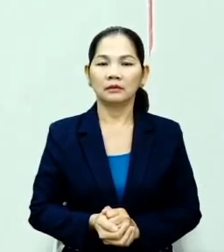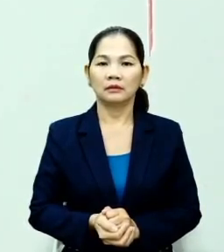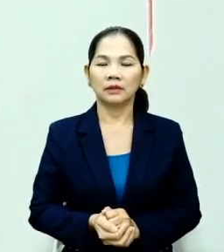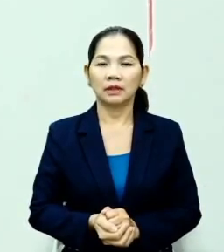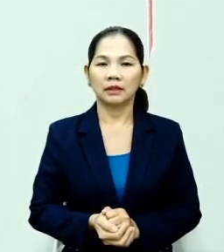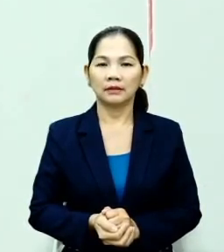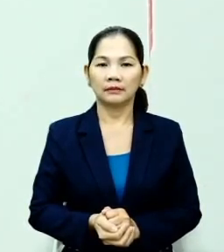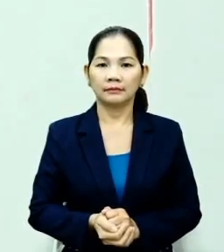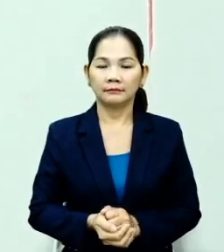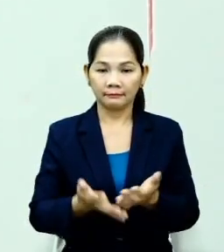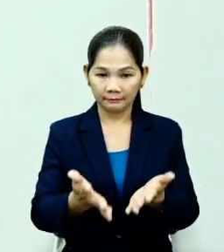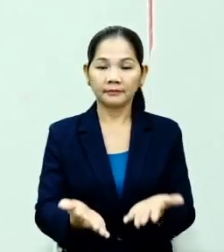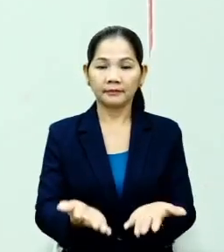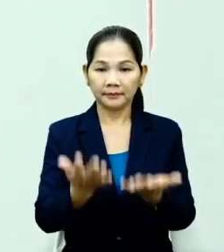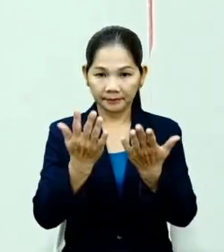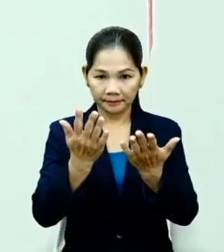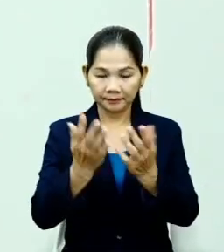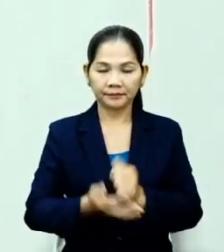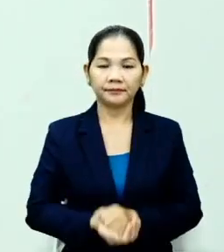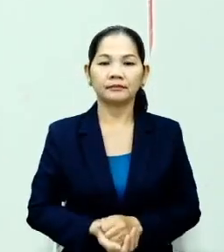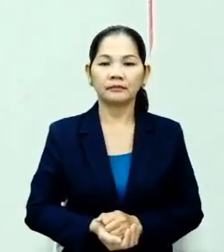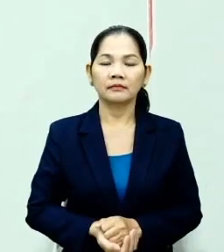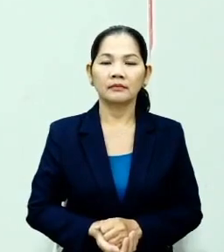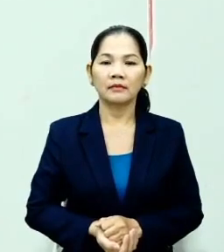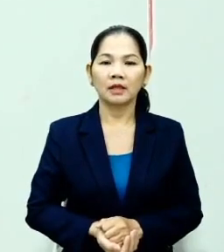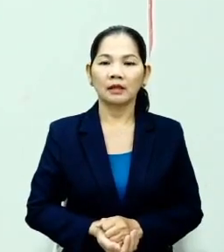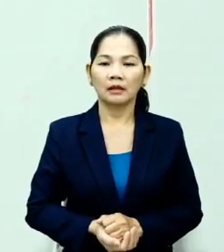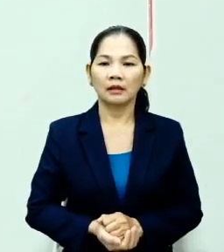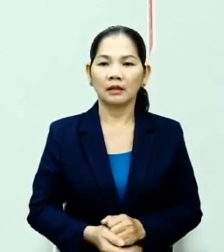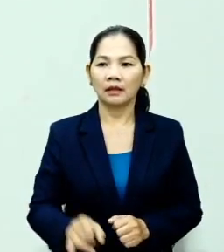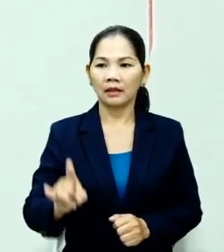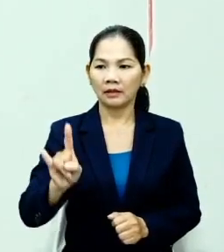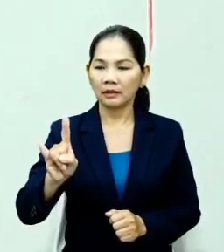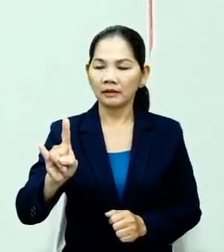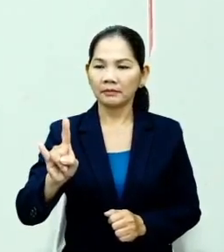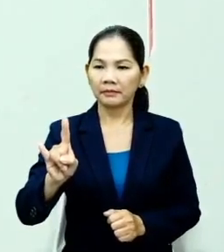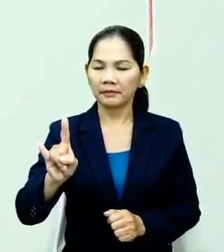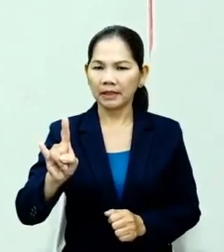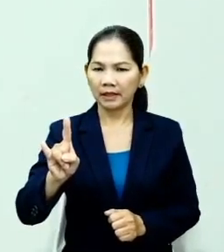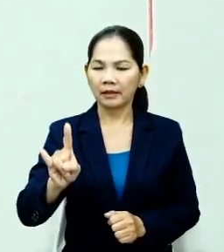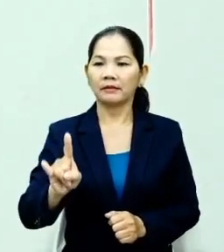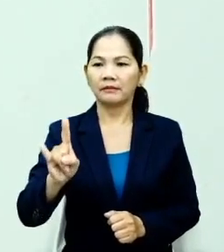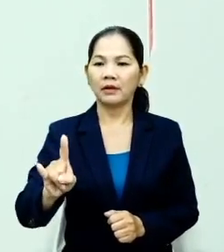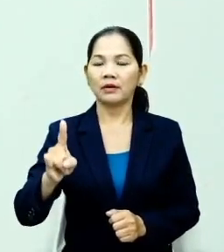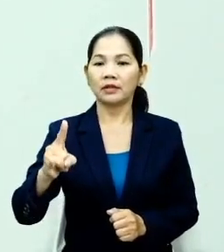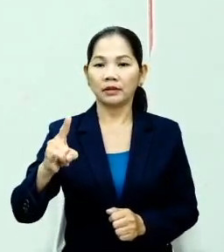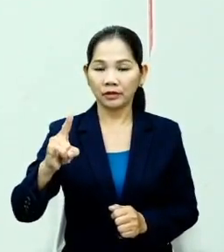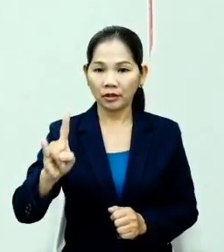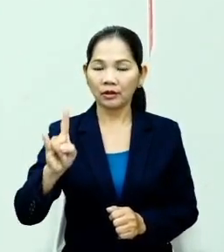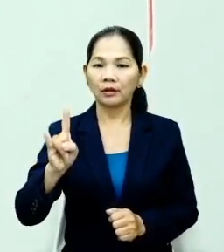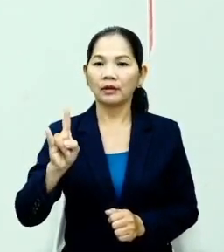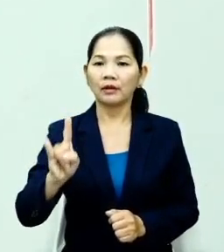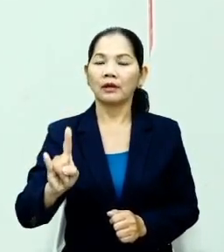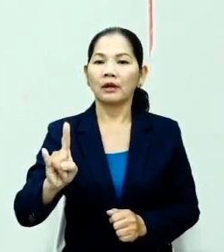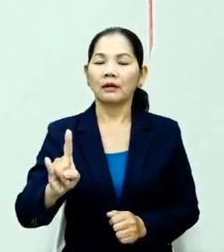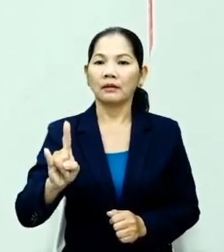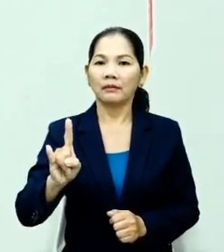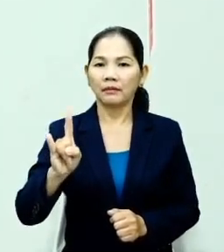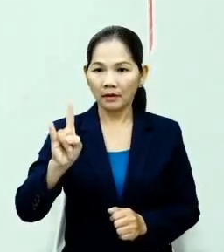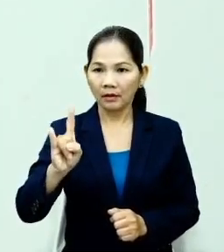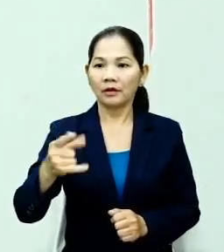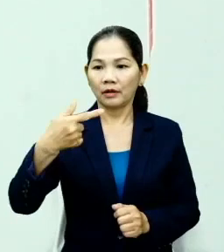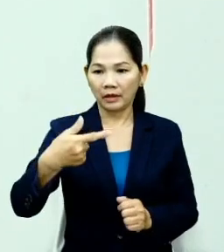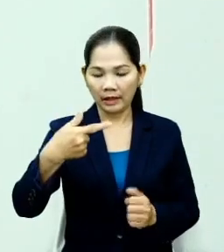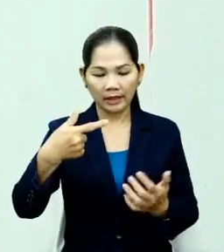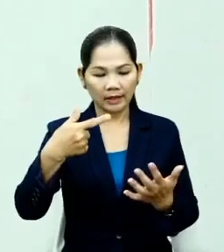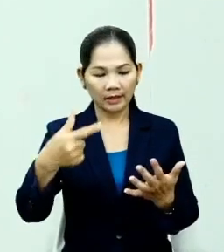cha ở lắp con chăm tìm toàn nó con cha mình nhỏ ấy mình nhảy cha mà đòn tiện nó con